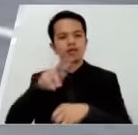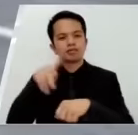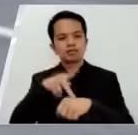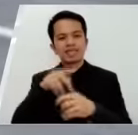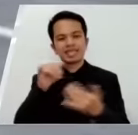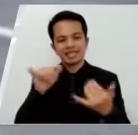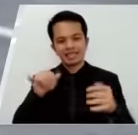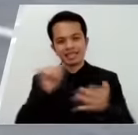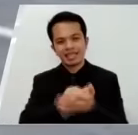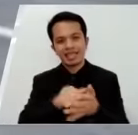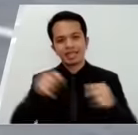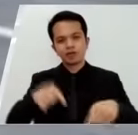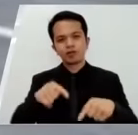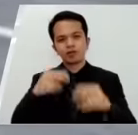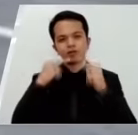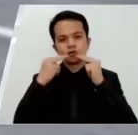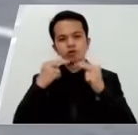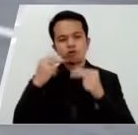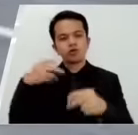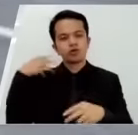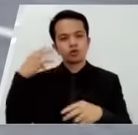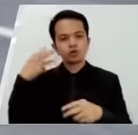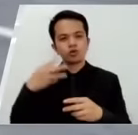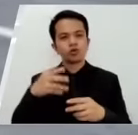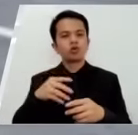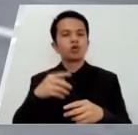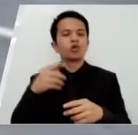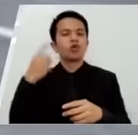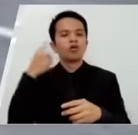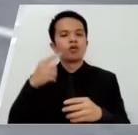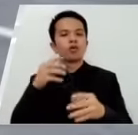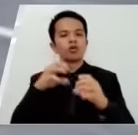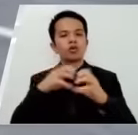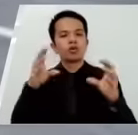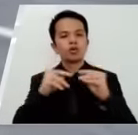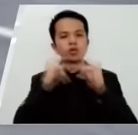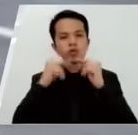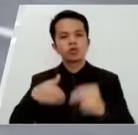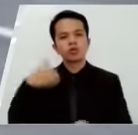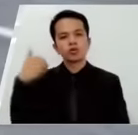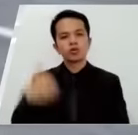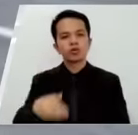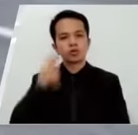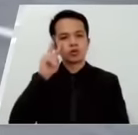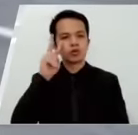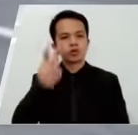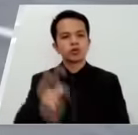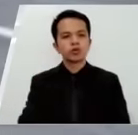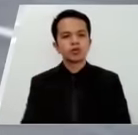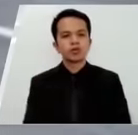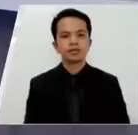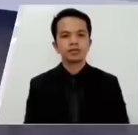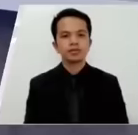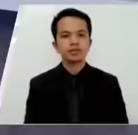rito sa Washington, D.C. sa Amerika para sa GMA Integrated News. Ako si Mariz Umali, ang inyong saksi.